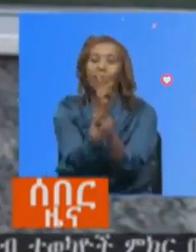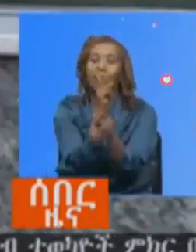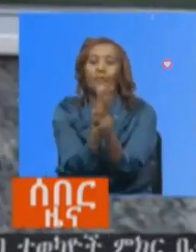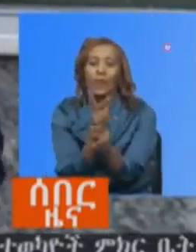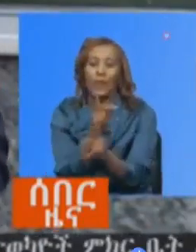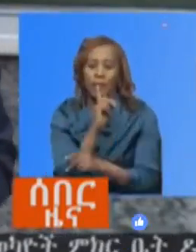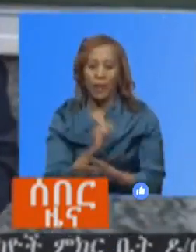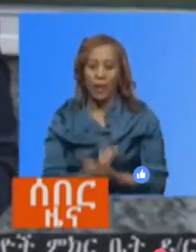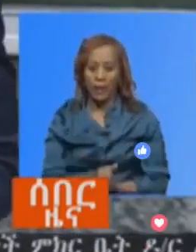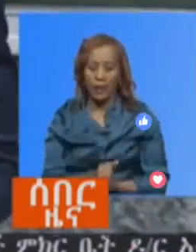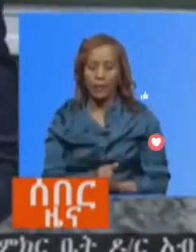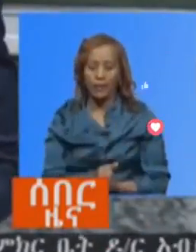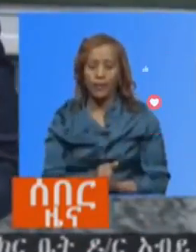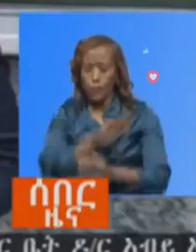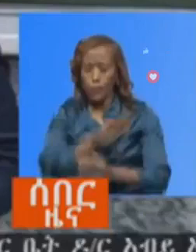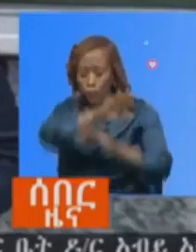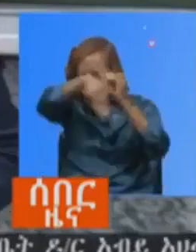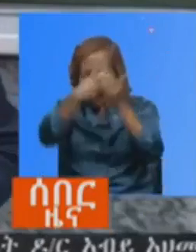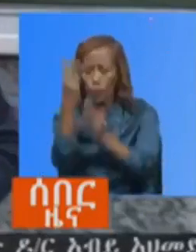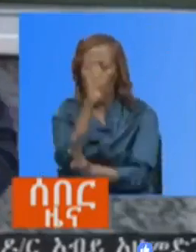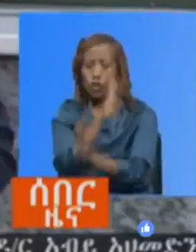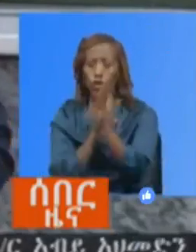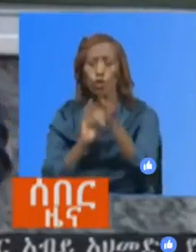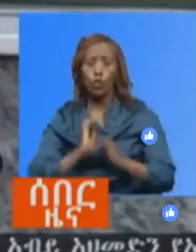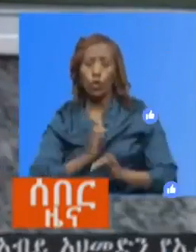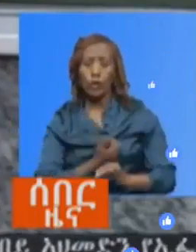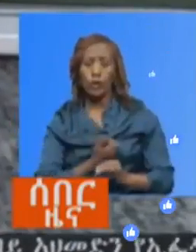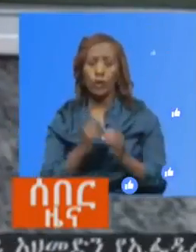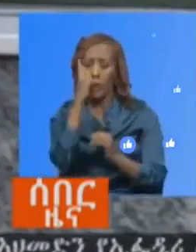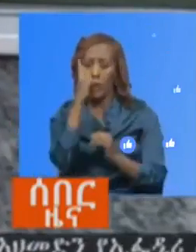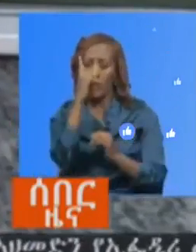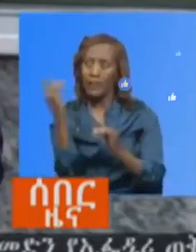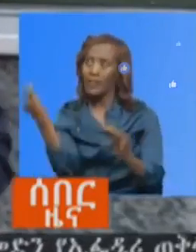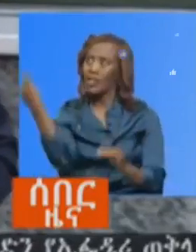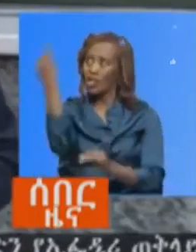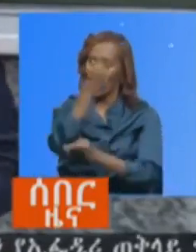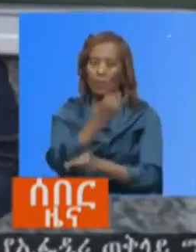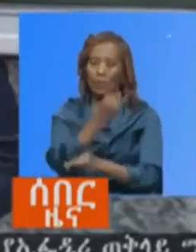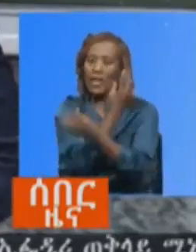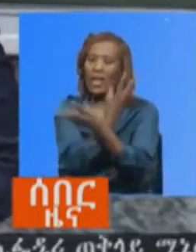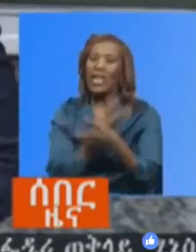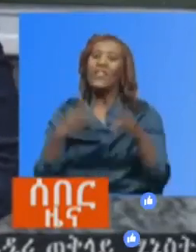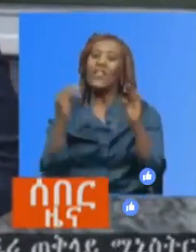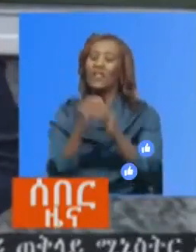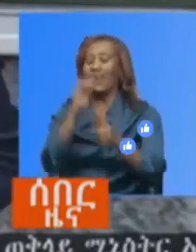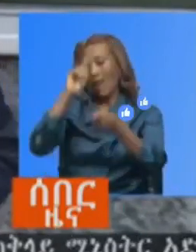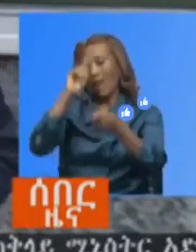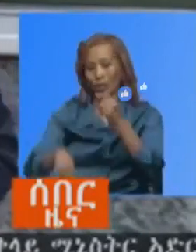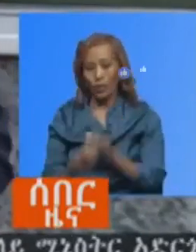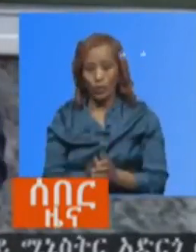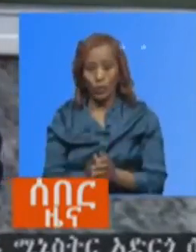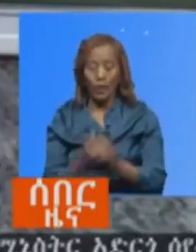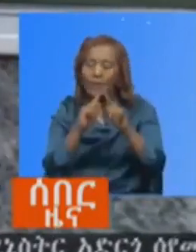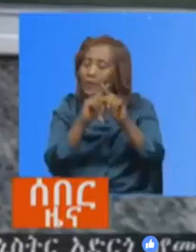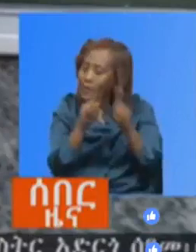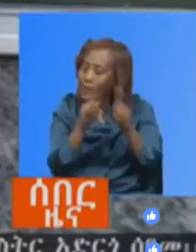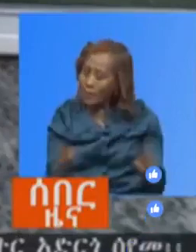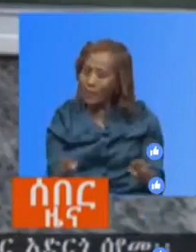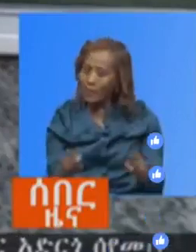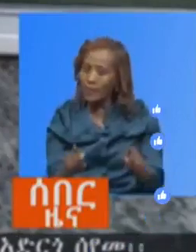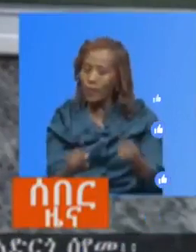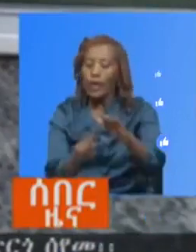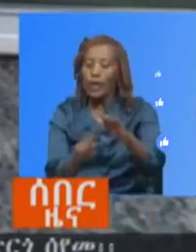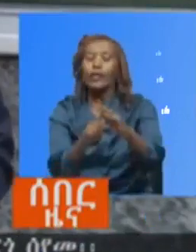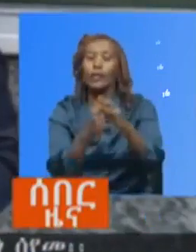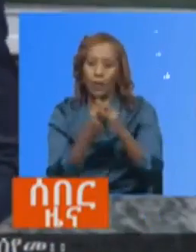ይጠበቅብናል። ሁሉም ችግሮቻችን በአንዲት ጀንበር ሊፈቱ አይችሉም። ነገር ግን